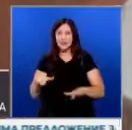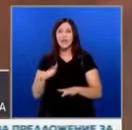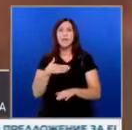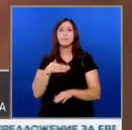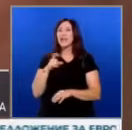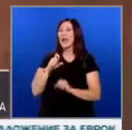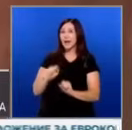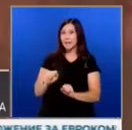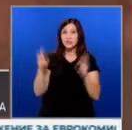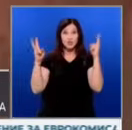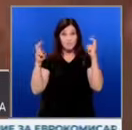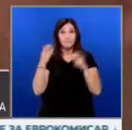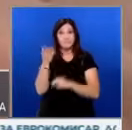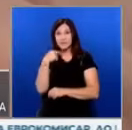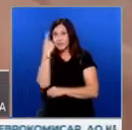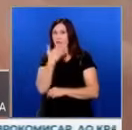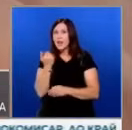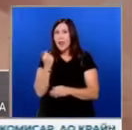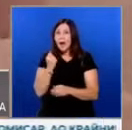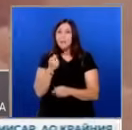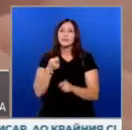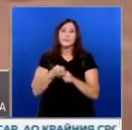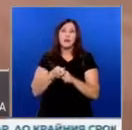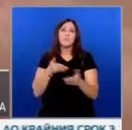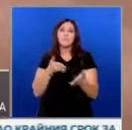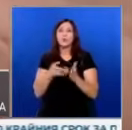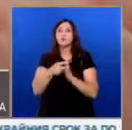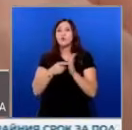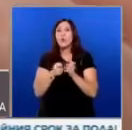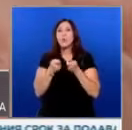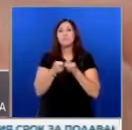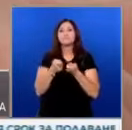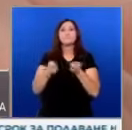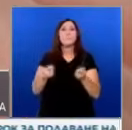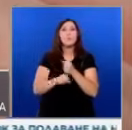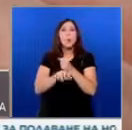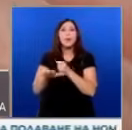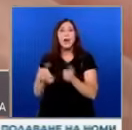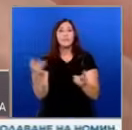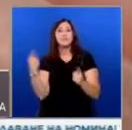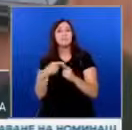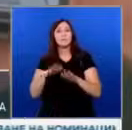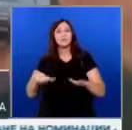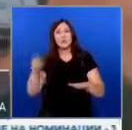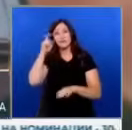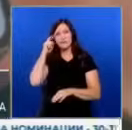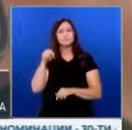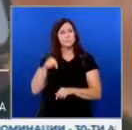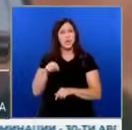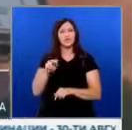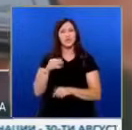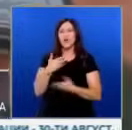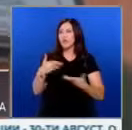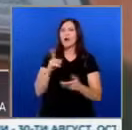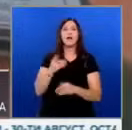гаранции, че, цитирам, тези лица няма да вършат противозаконна пропаганда спрямо децата на Варна. Сега ще ви кажа ние какво ще направим.